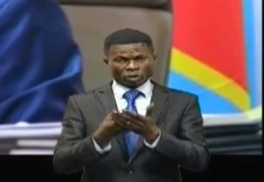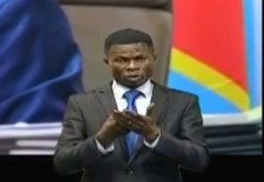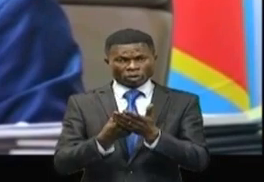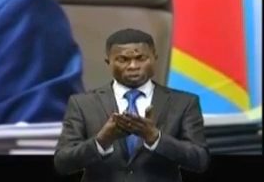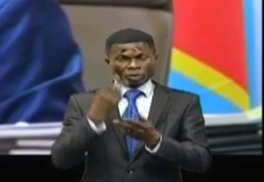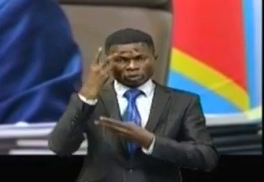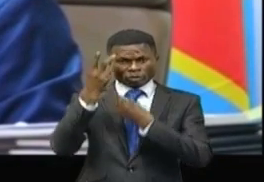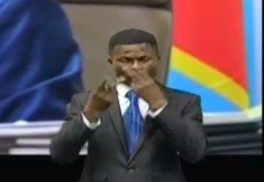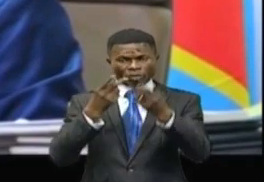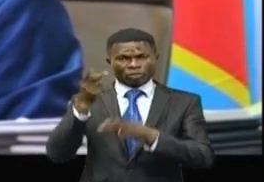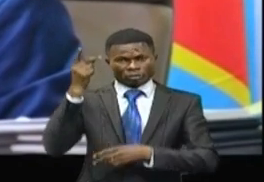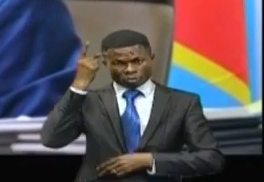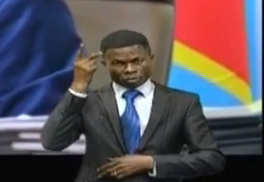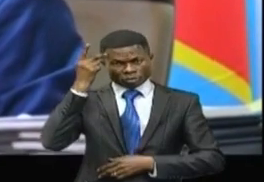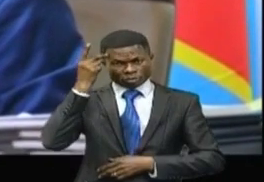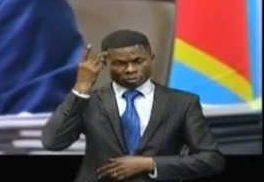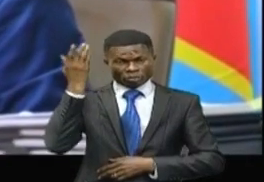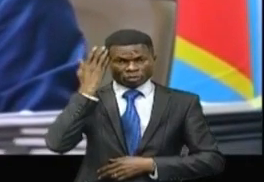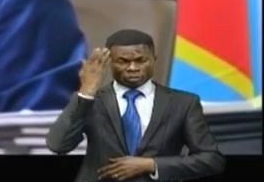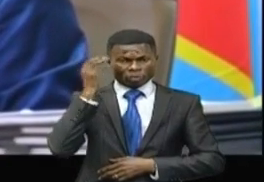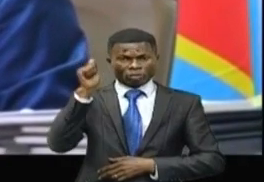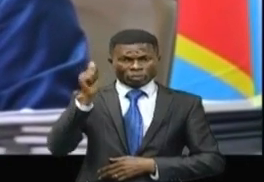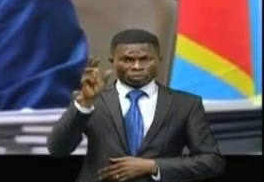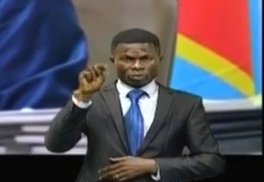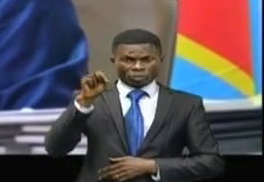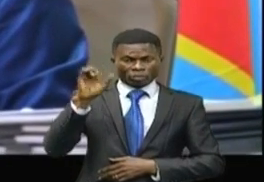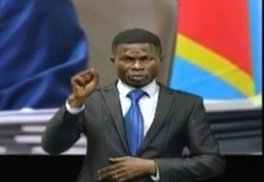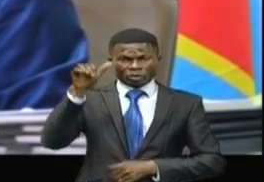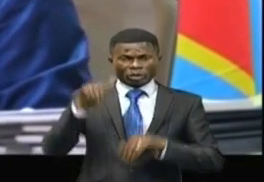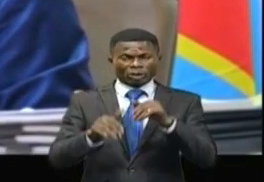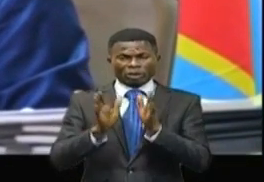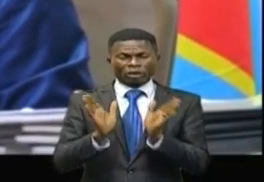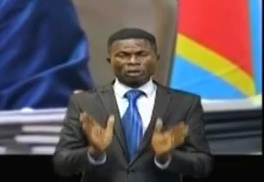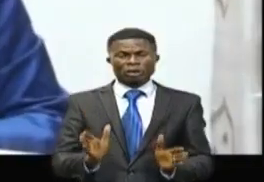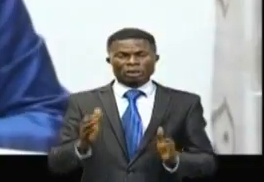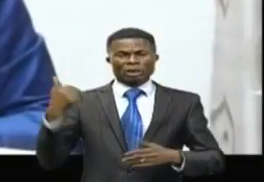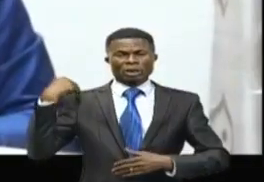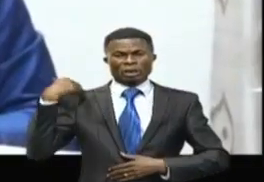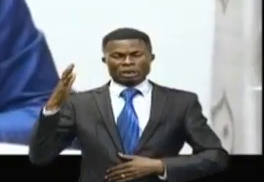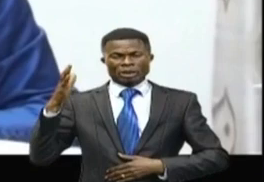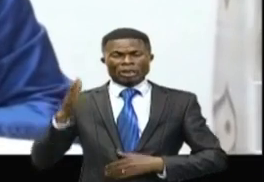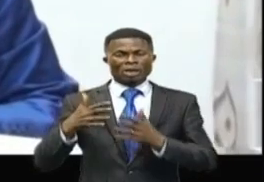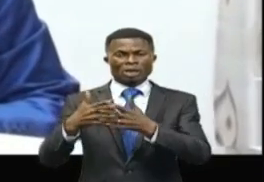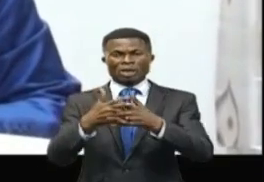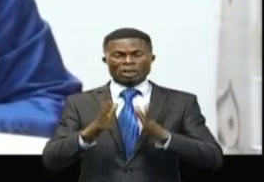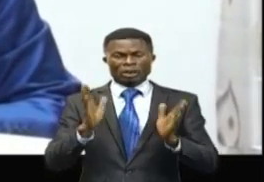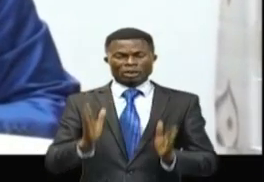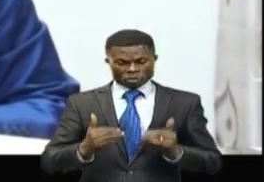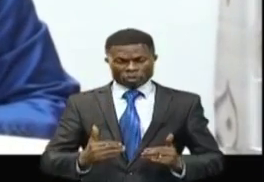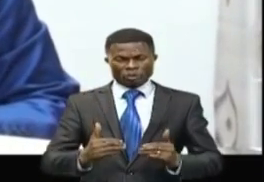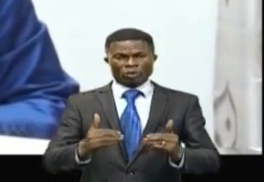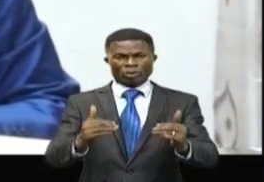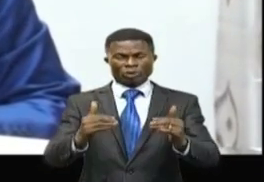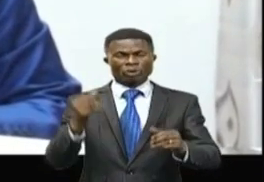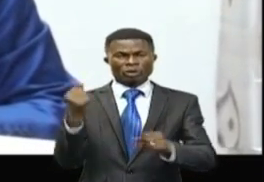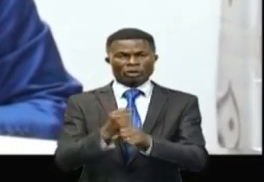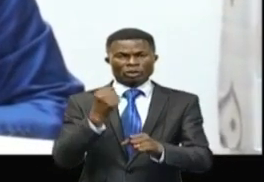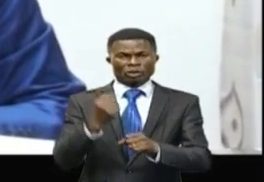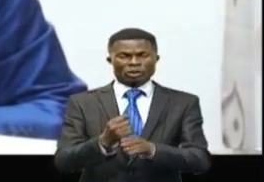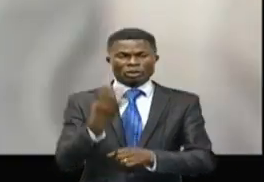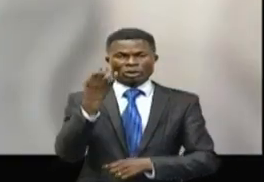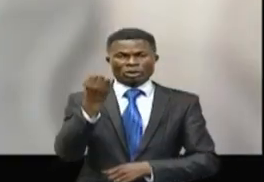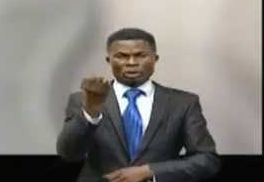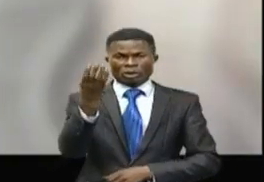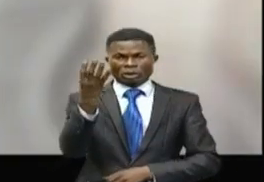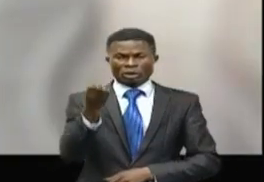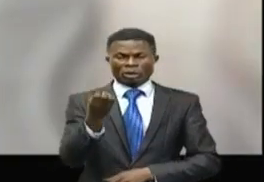visite à kinshasa de monsieur anthony clinton secrétaire d'état américain la poursuite des travaux du 42e